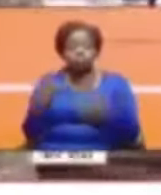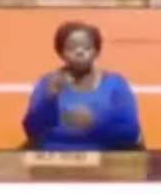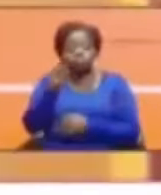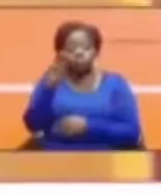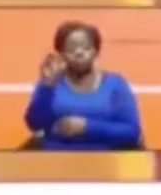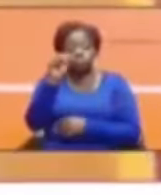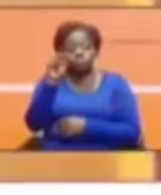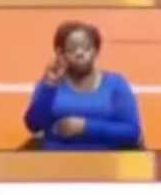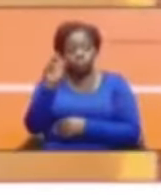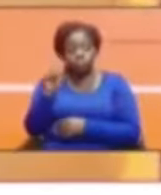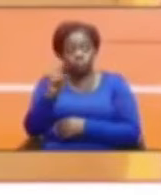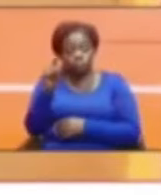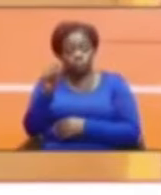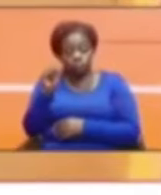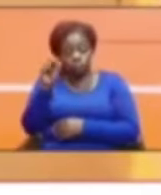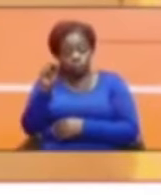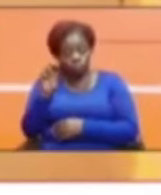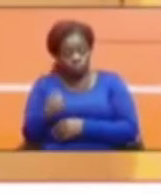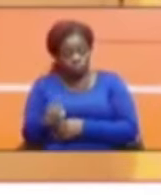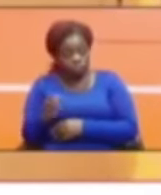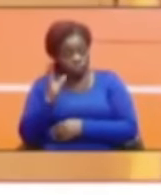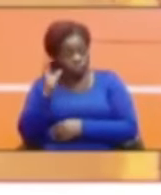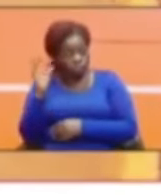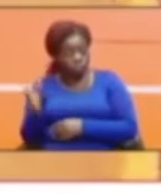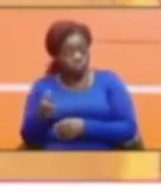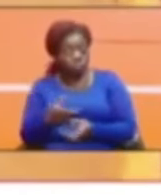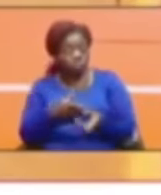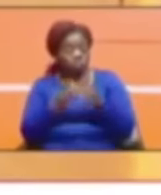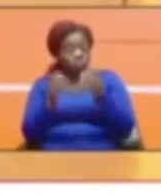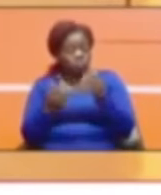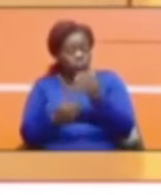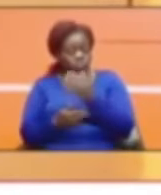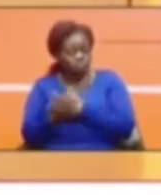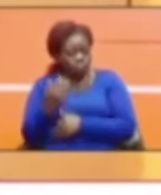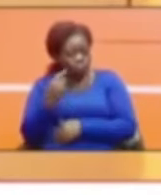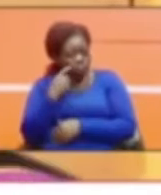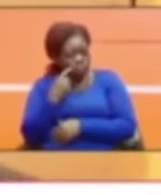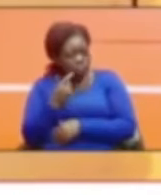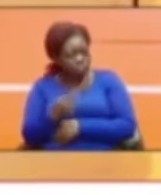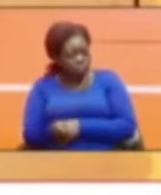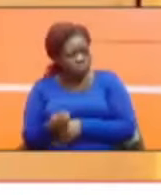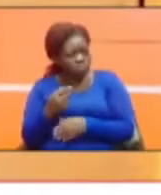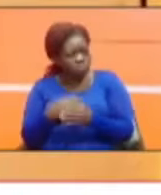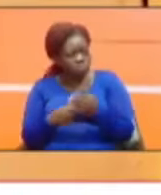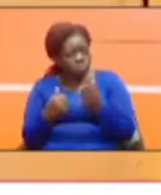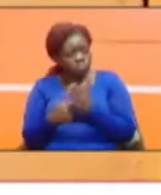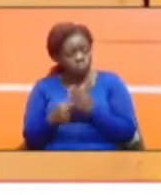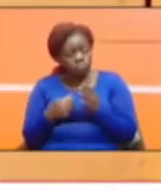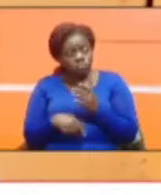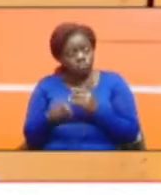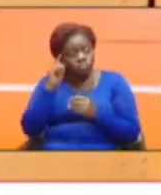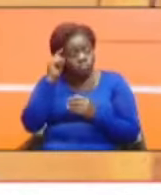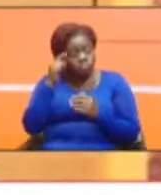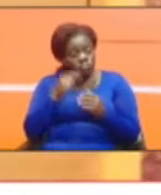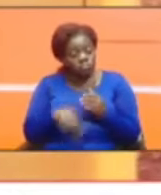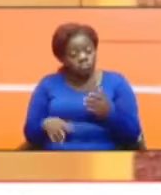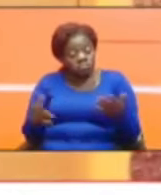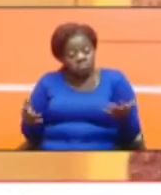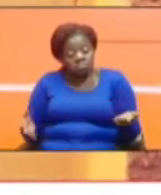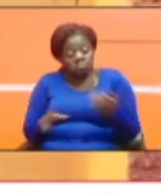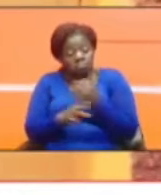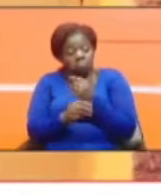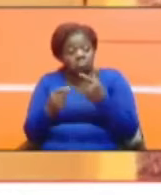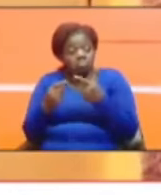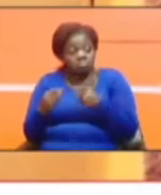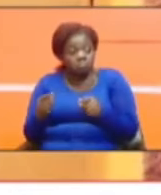zooni. Nze mpulidde masasi nga ndi ewange ku makya ne ngamba amasasi gano agatukedde buzibu kinendowoozi oba bakuba babbe, naye